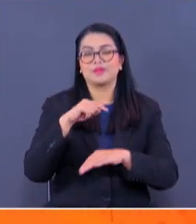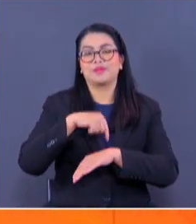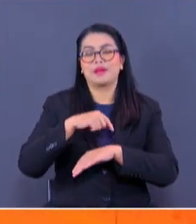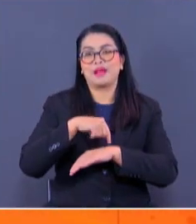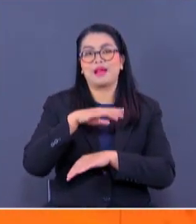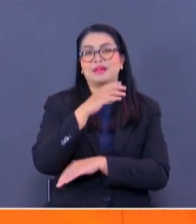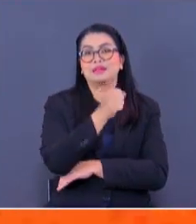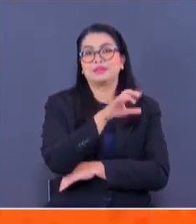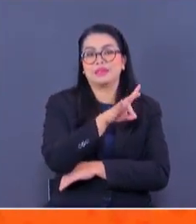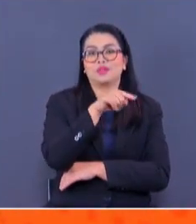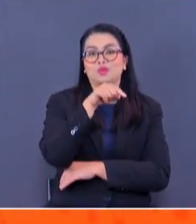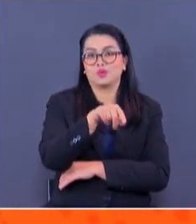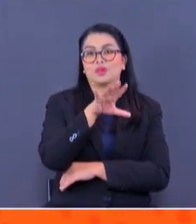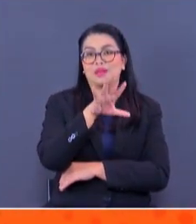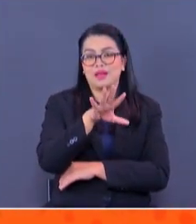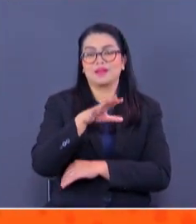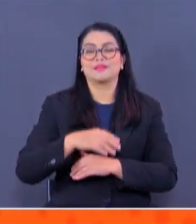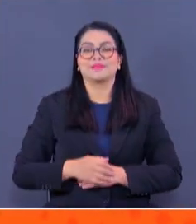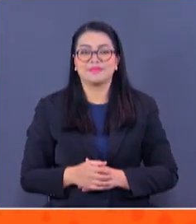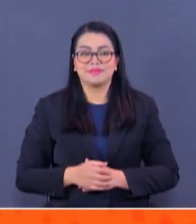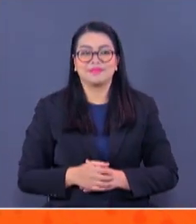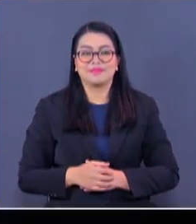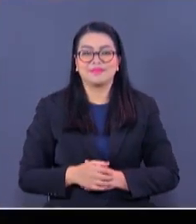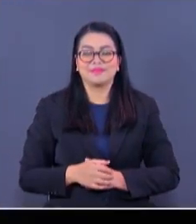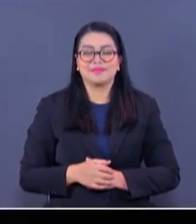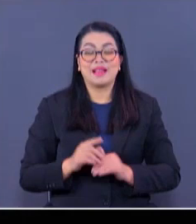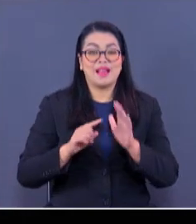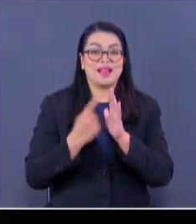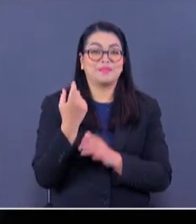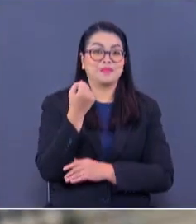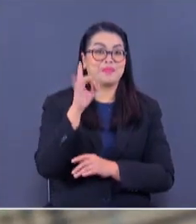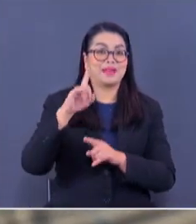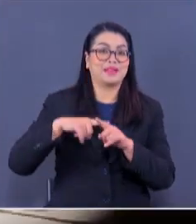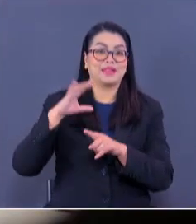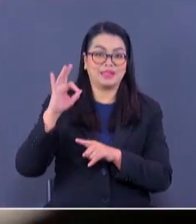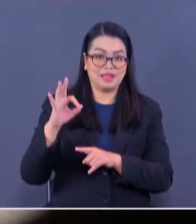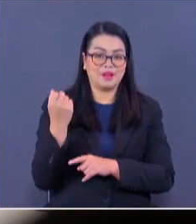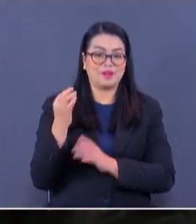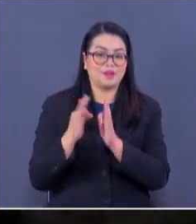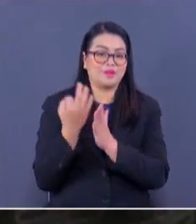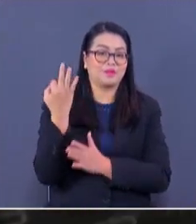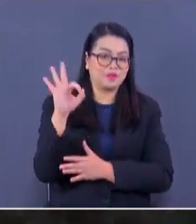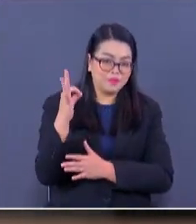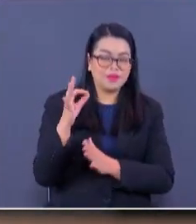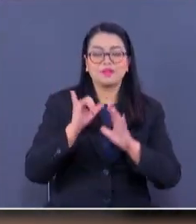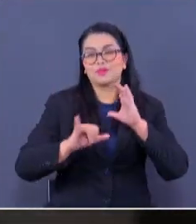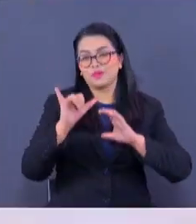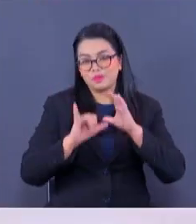ถึง 17:50 นทางช่องโมโน29นะคะพร้อมกับไลฟ์ผ่านทุกแพลตฟอร์มออนไลน์ทั้ง Facebook